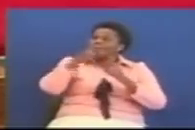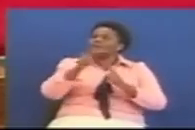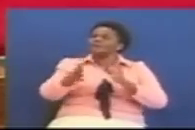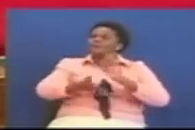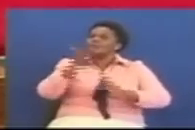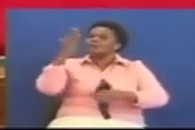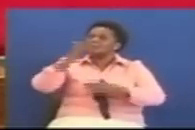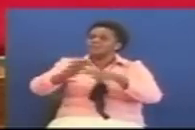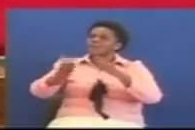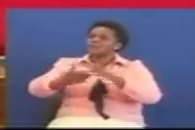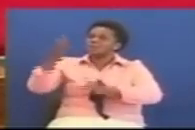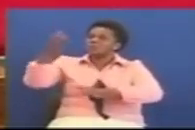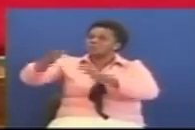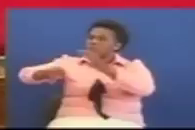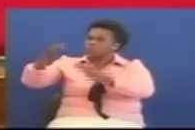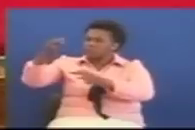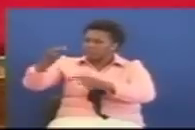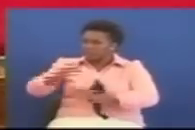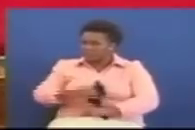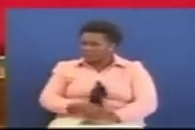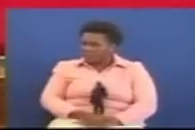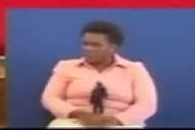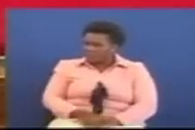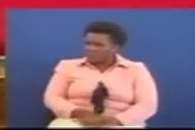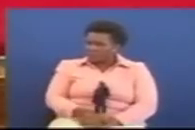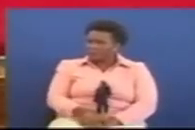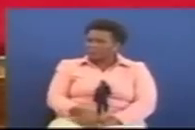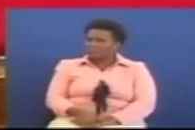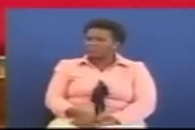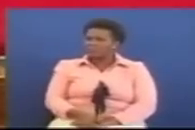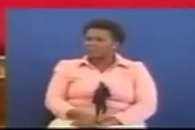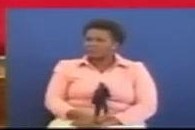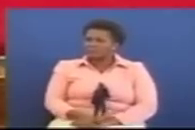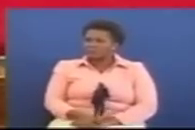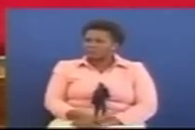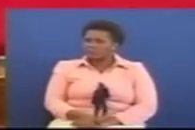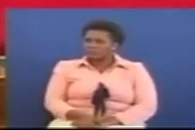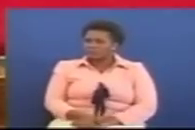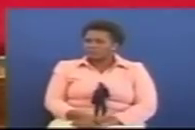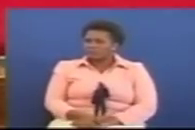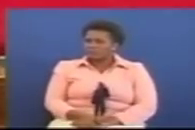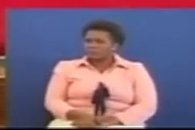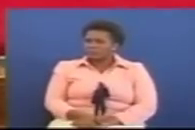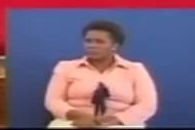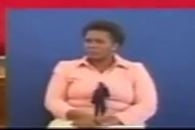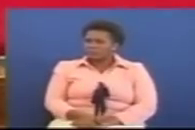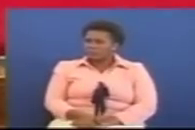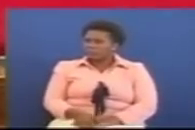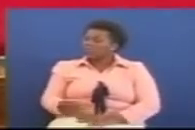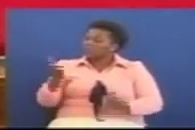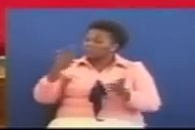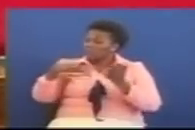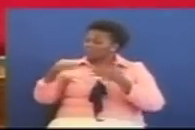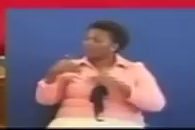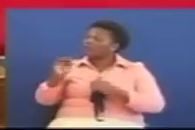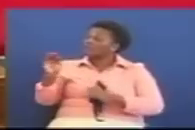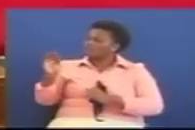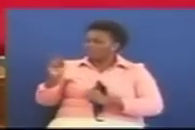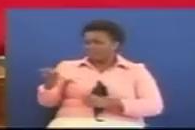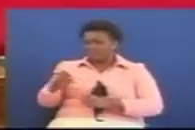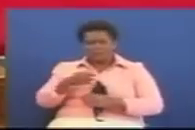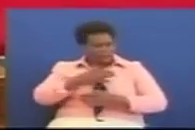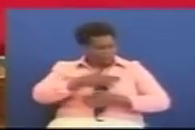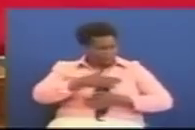katika kufanya shughuli za kazi na huduma katika wilaya ya Chemba. Ningependa kumhakikishia hilo.